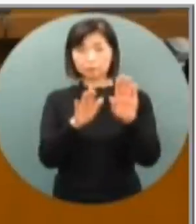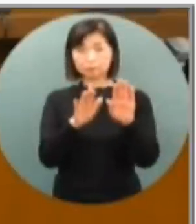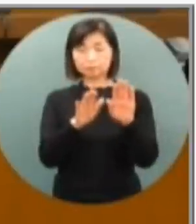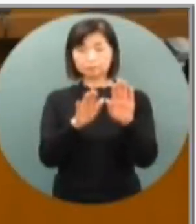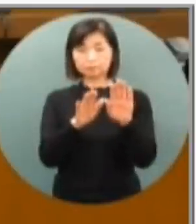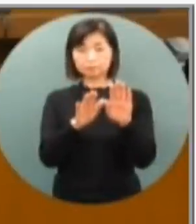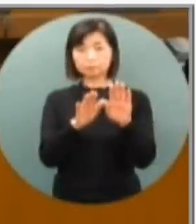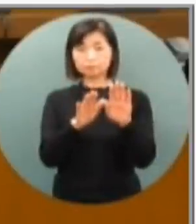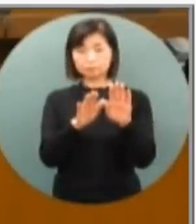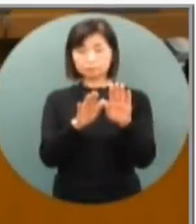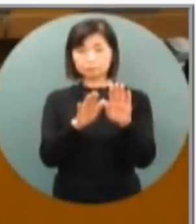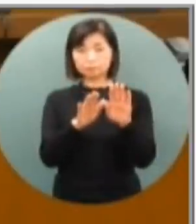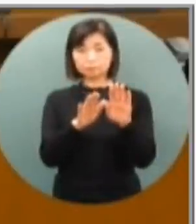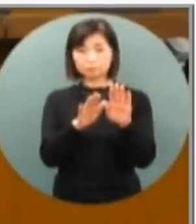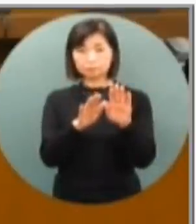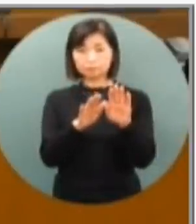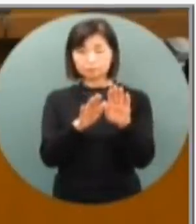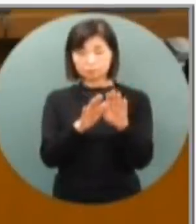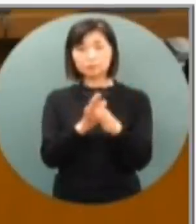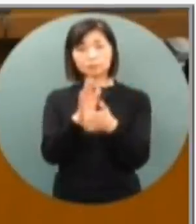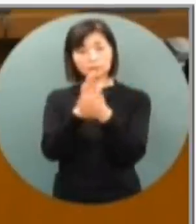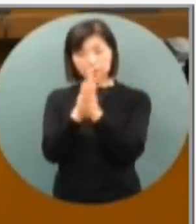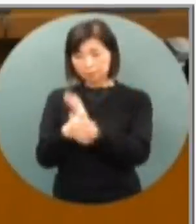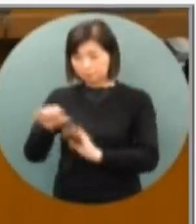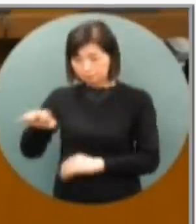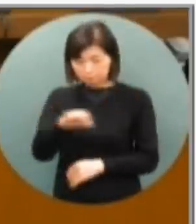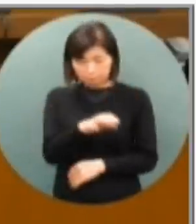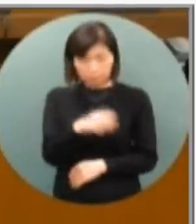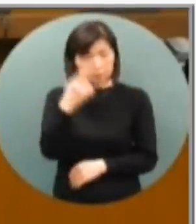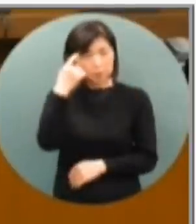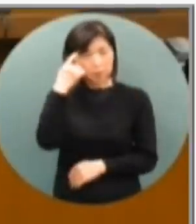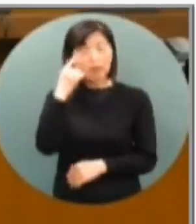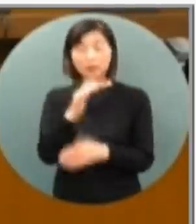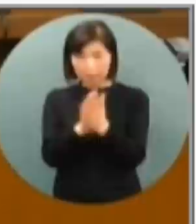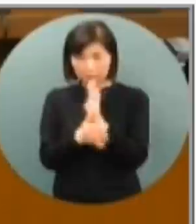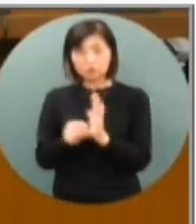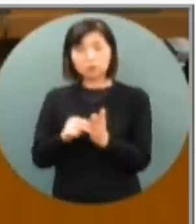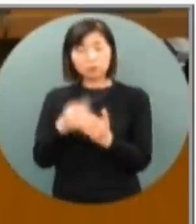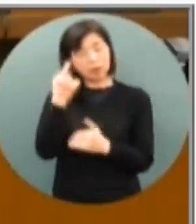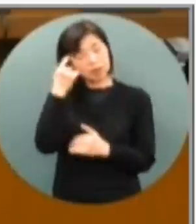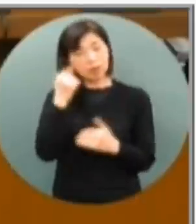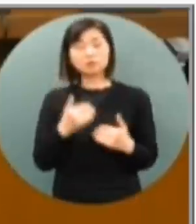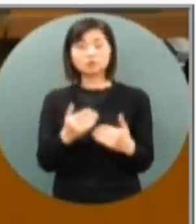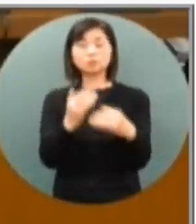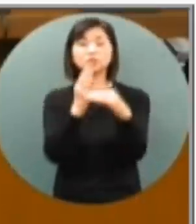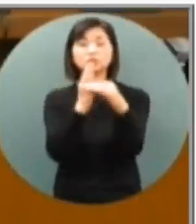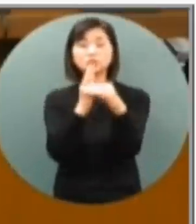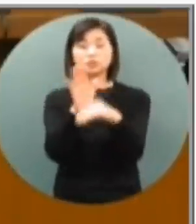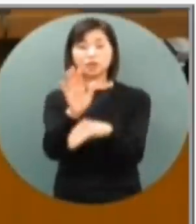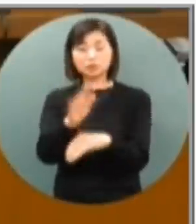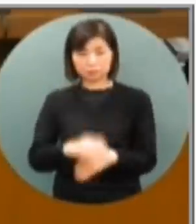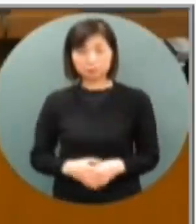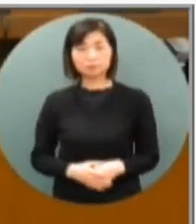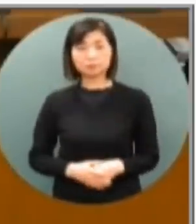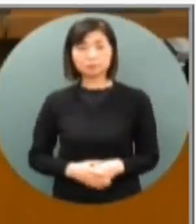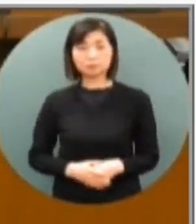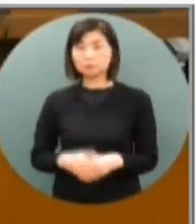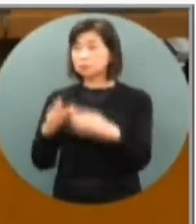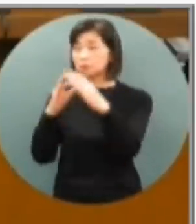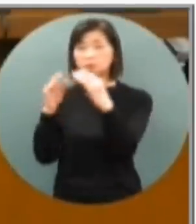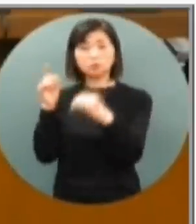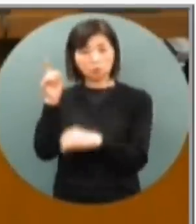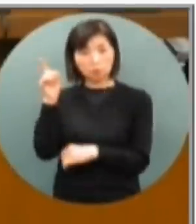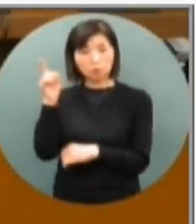れぞれ考えが進みつつあるところでございまして、まあ、国の方の ブラック解